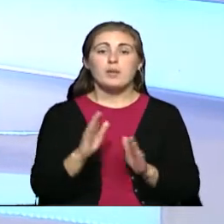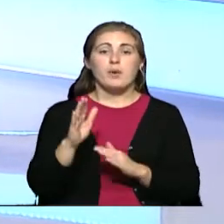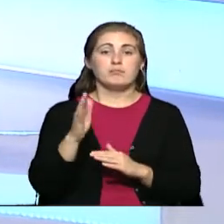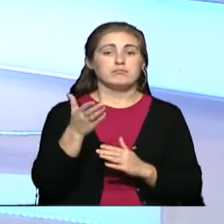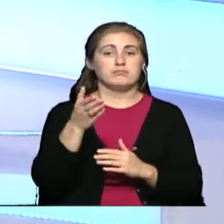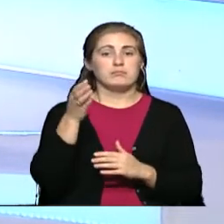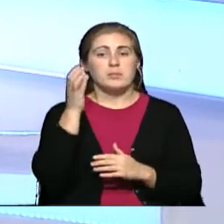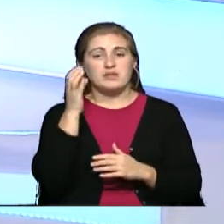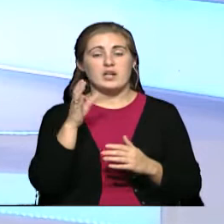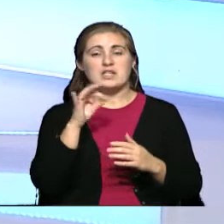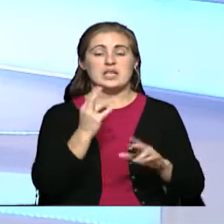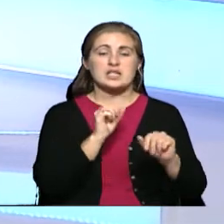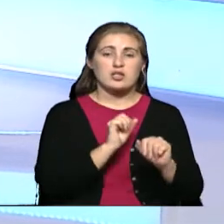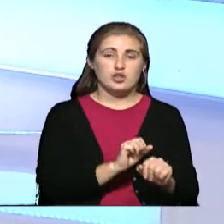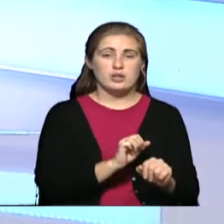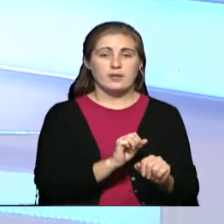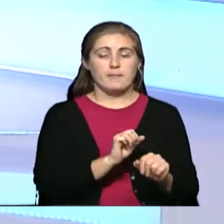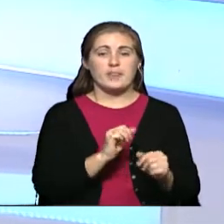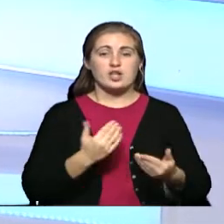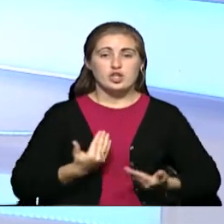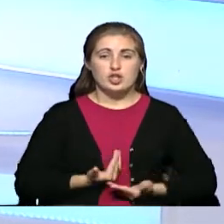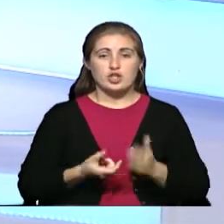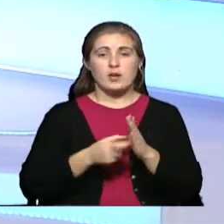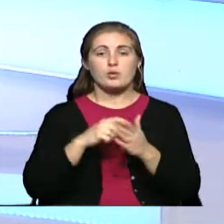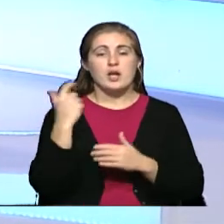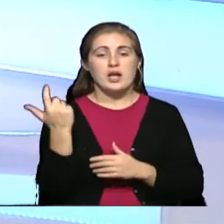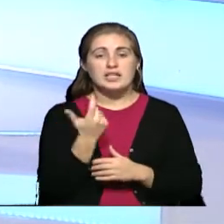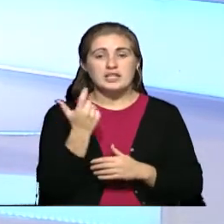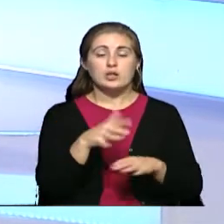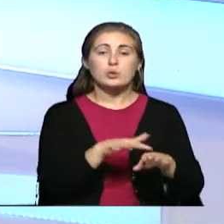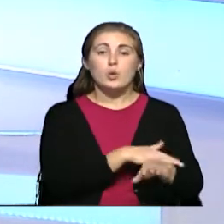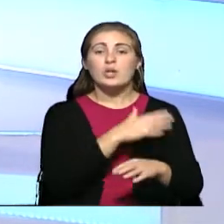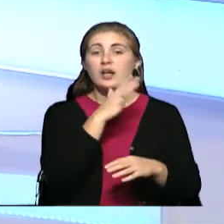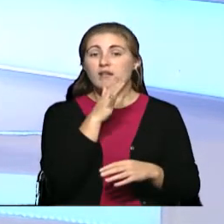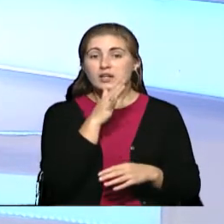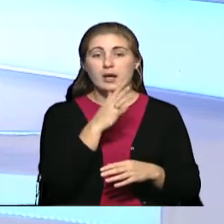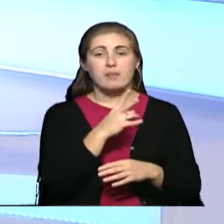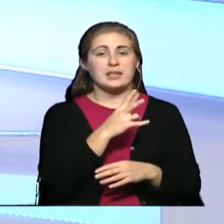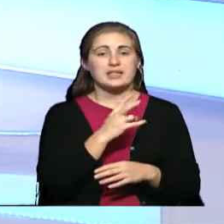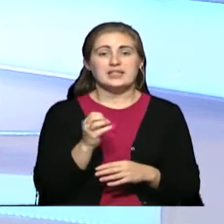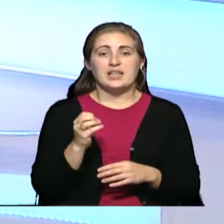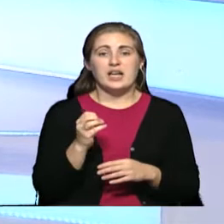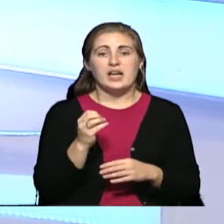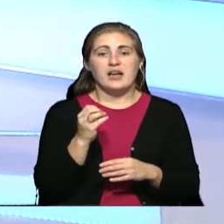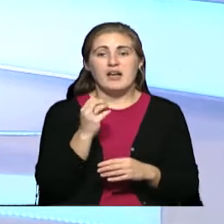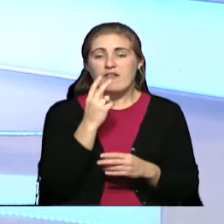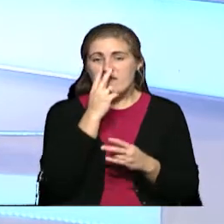образования, система социальной защиты, жилищно-коммунальное хозяйство долгое время не видело